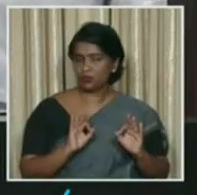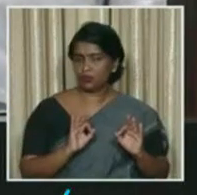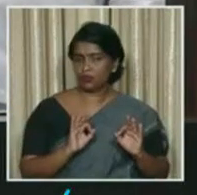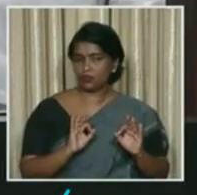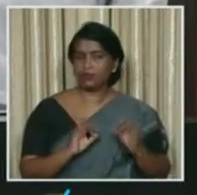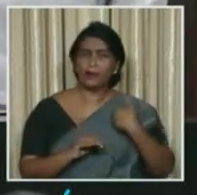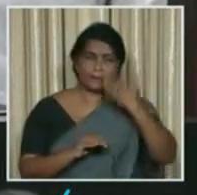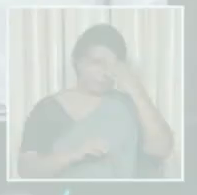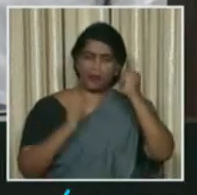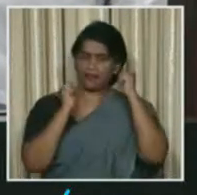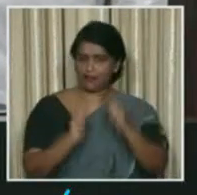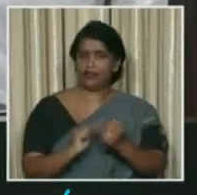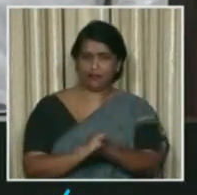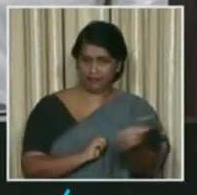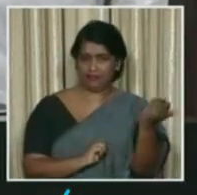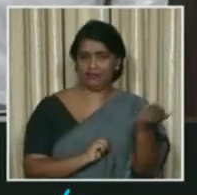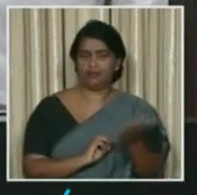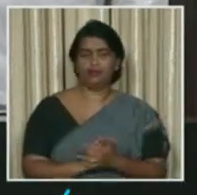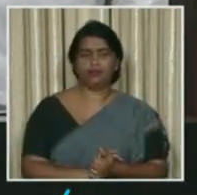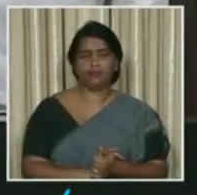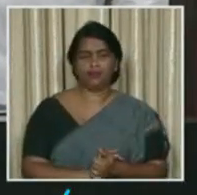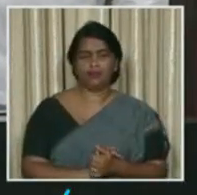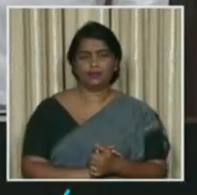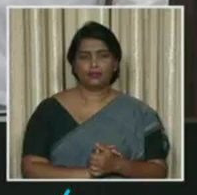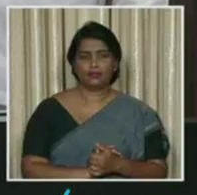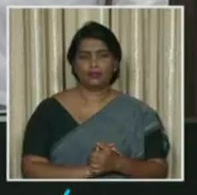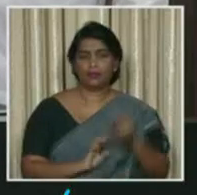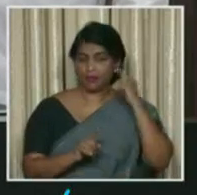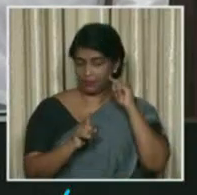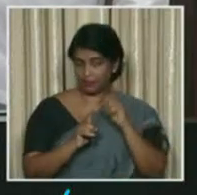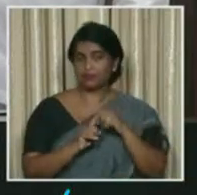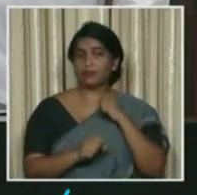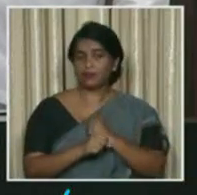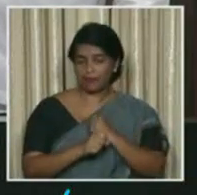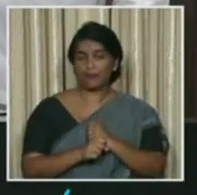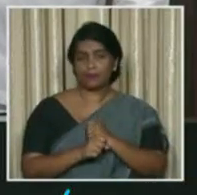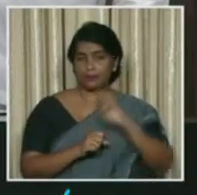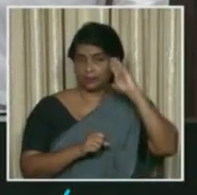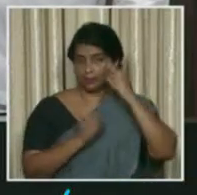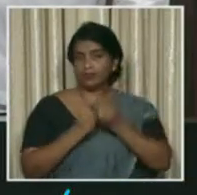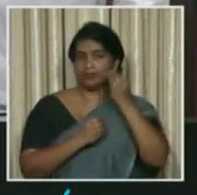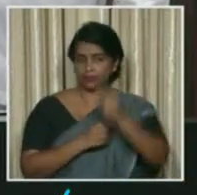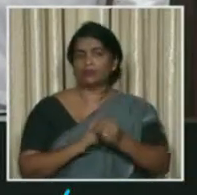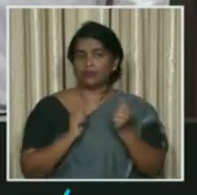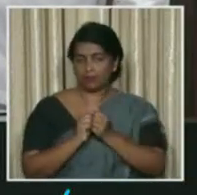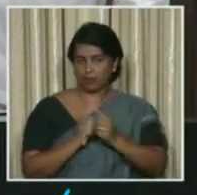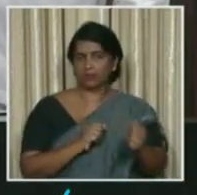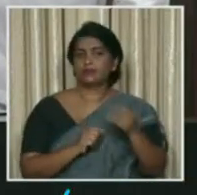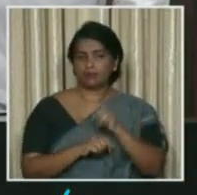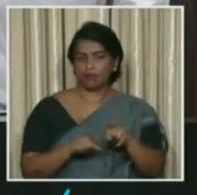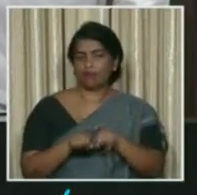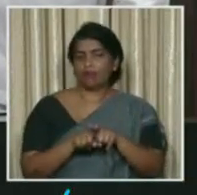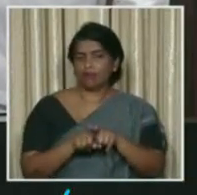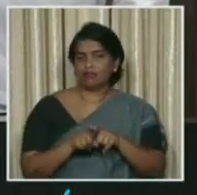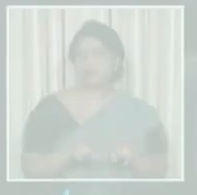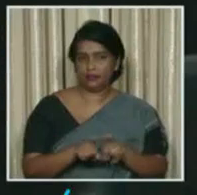තියෙන්නේ. කරුණාකරලා ගිහිල්ලා ඉඳ ගන්න. ඒ සම්බන්ධයෙන් රජය ඔබතුමාලට ප්‍රතිඥාවක් දුන්නා මේ කටයුත්ත වෙනුවෙන්